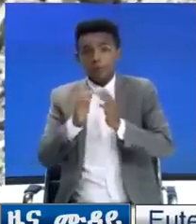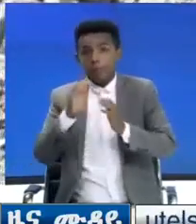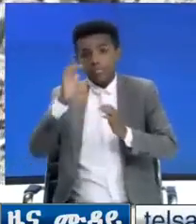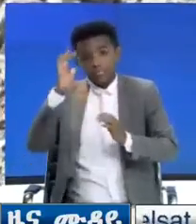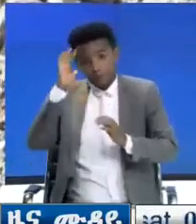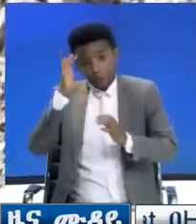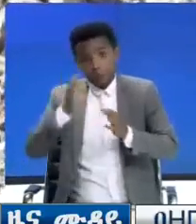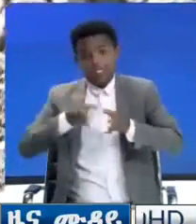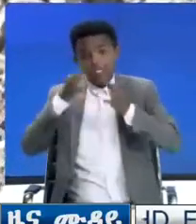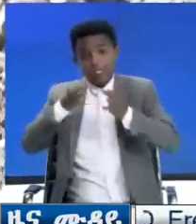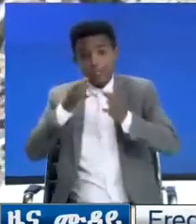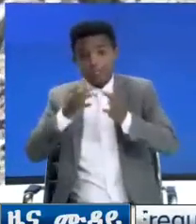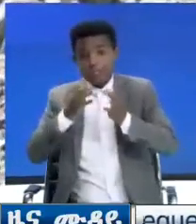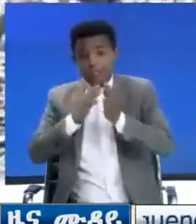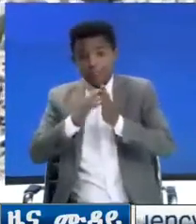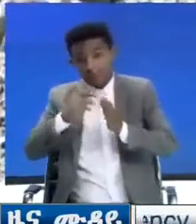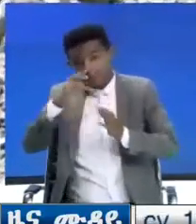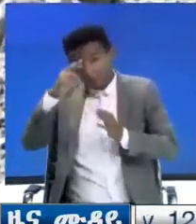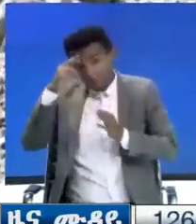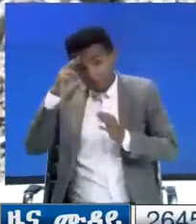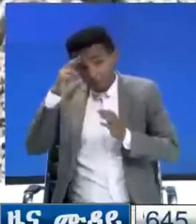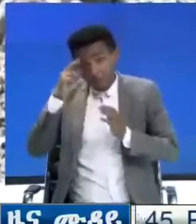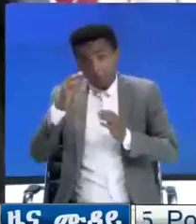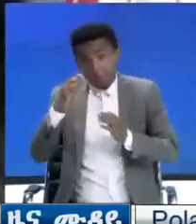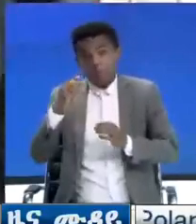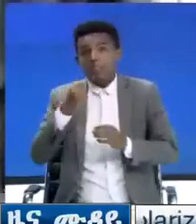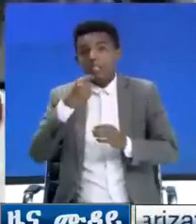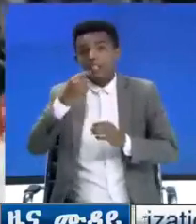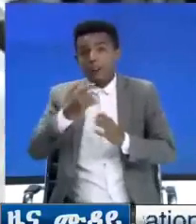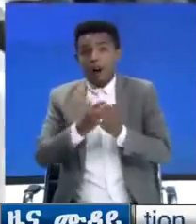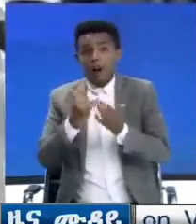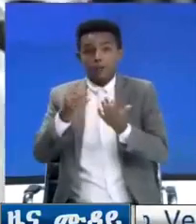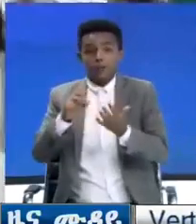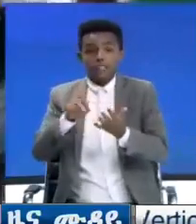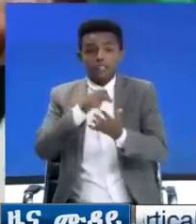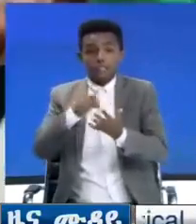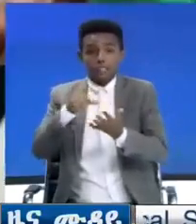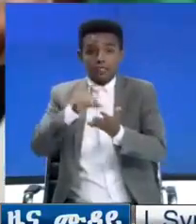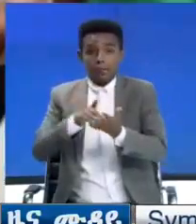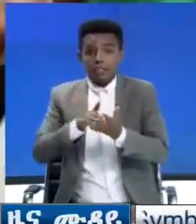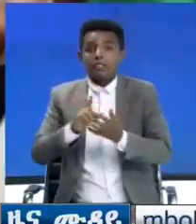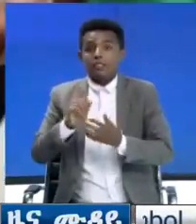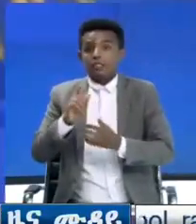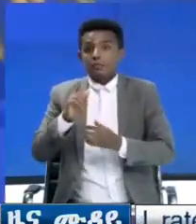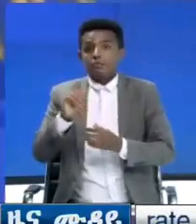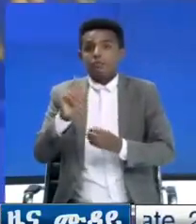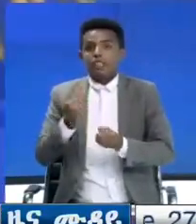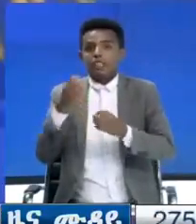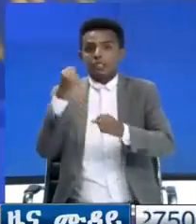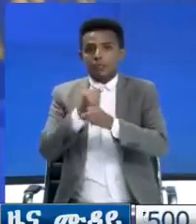መንገድ በብዛት ቢነገርም አሁንም ደሴ ከተማ ላይ በርካታ ስራዎች መሰራት እንዳለባቸው ነው የታዘበው።